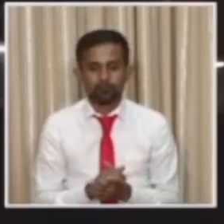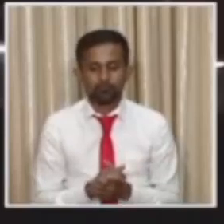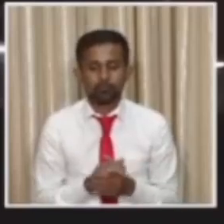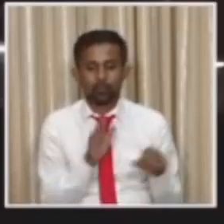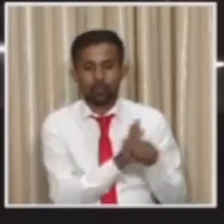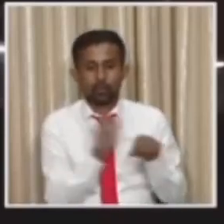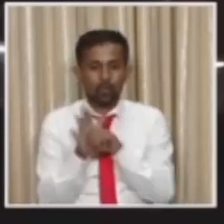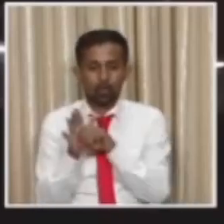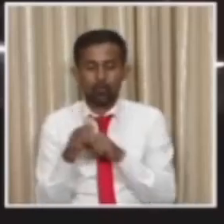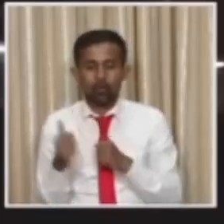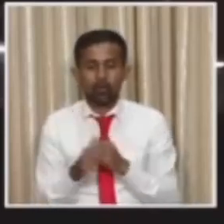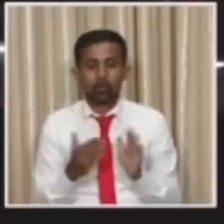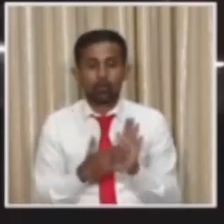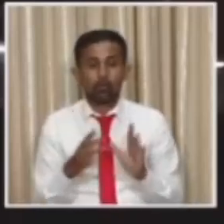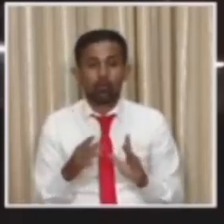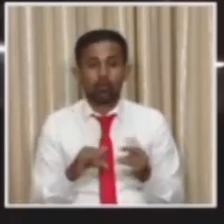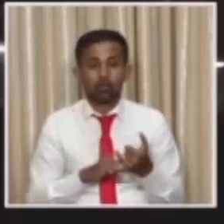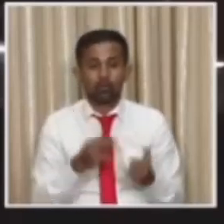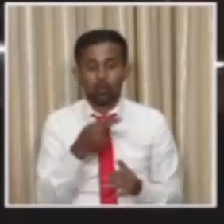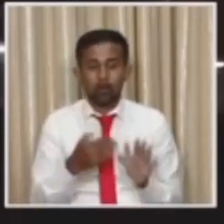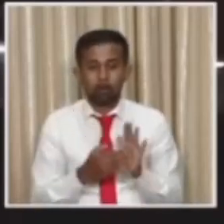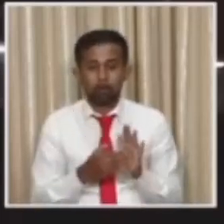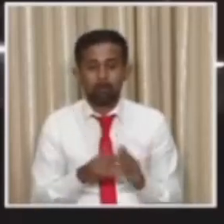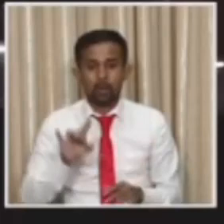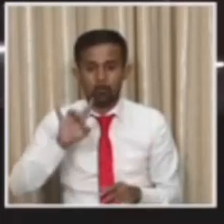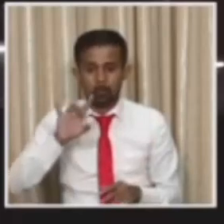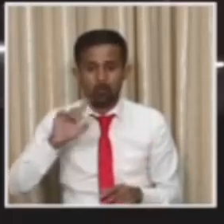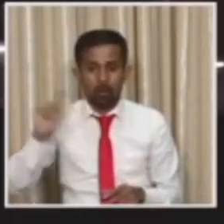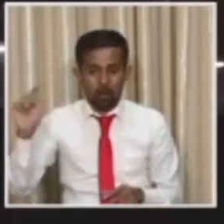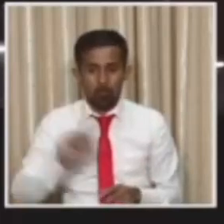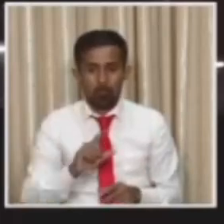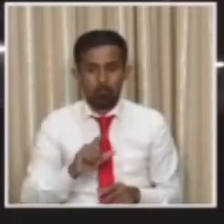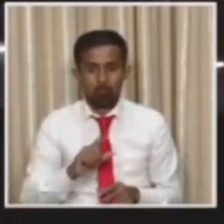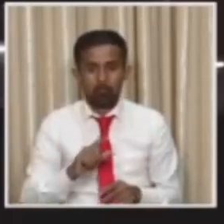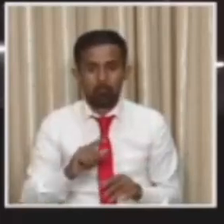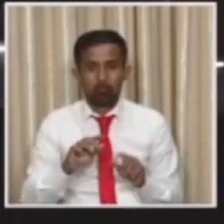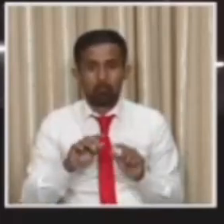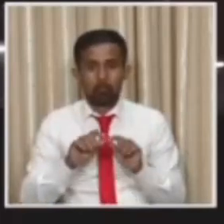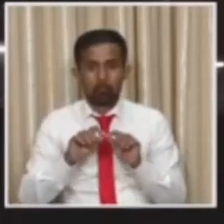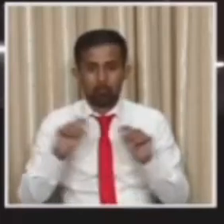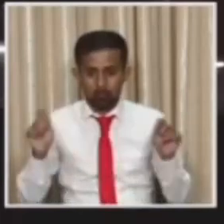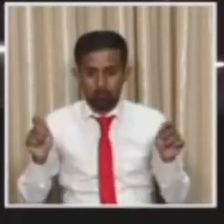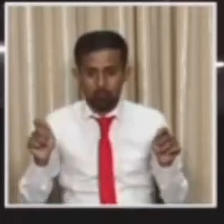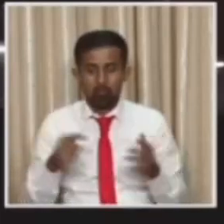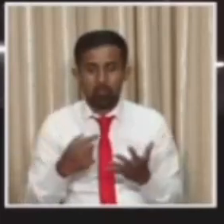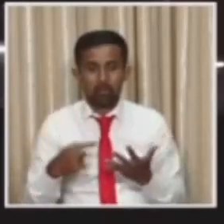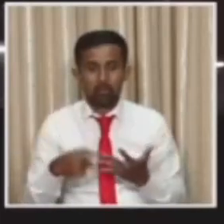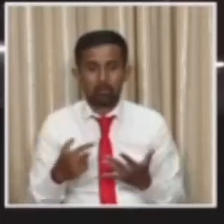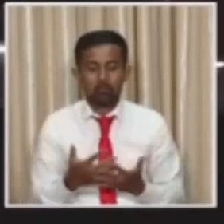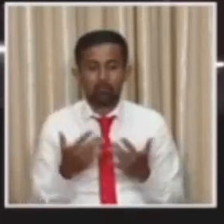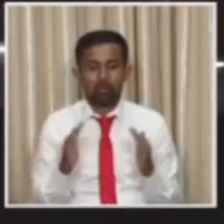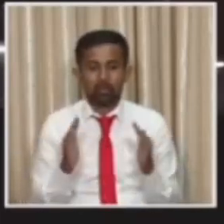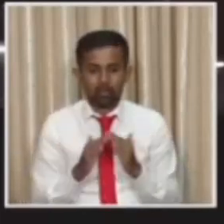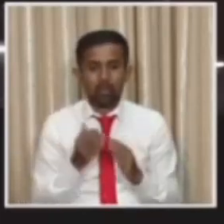උණපට ආශ්‍රය නිෂ්පාදනය ඩොලර් මිලියන 10ක 15ක ප්‍රමාණයක් ලංකාවට එනවා ඔය පැනලි ඒ වගේ දේවල් ගොඩක් එනවා මේ